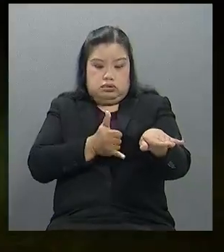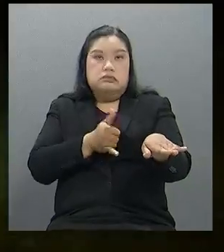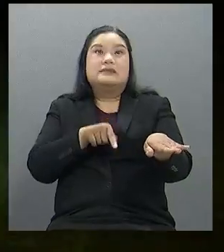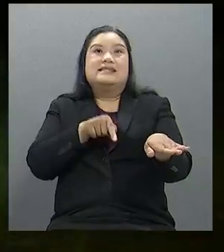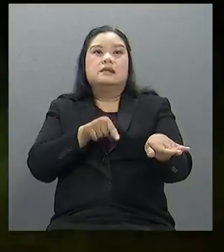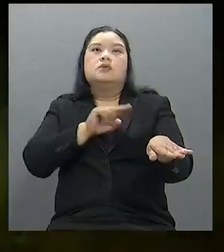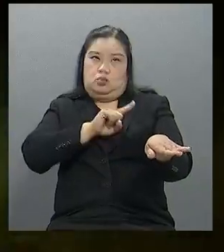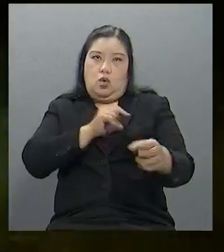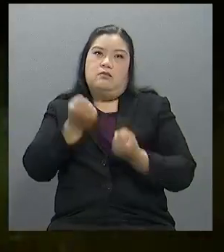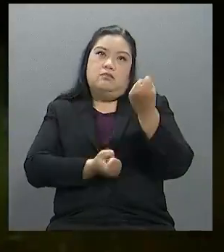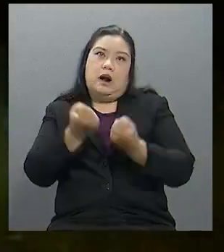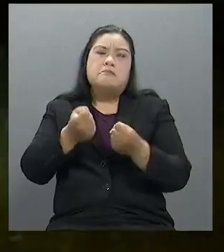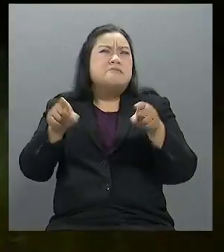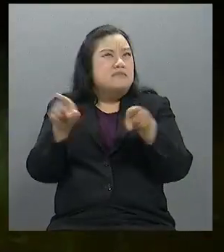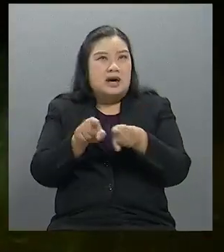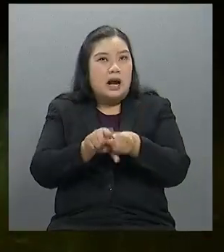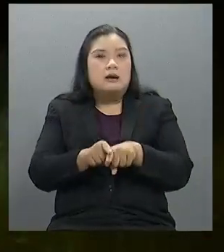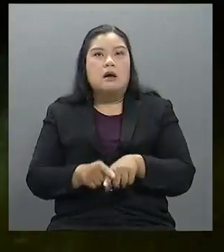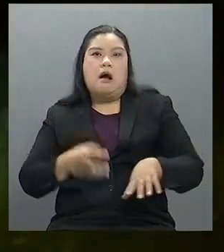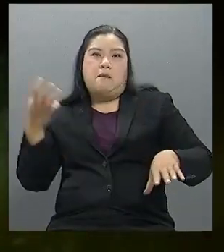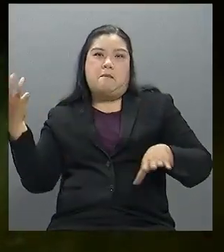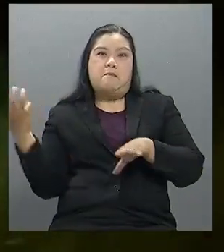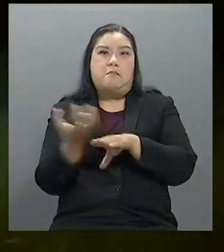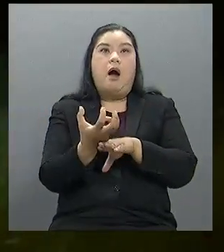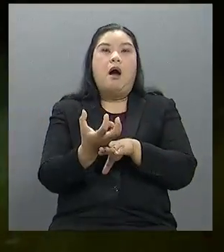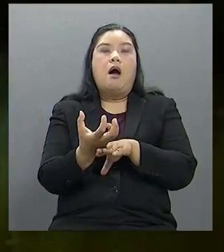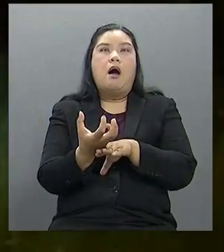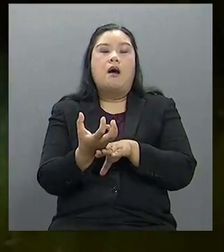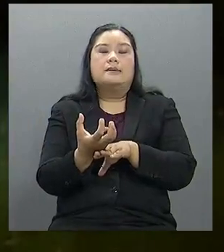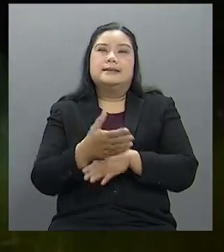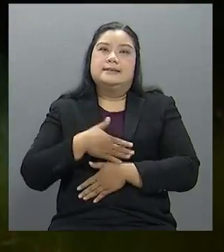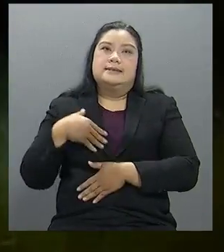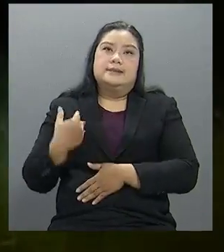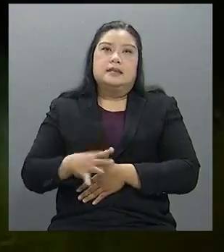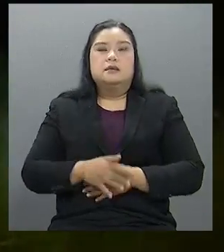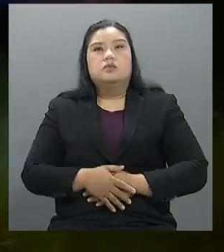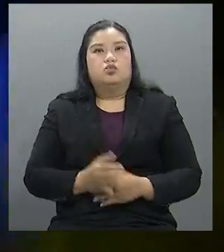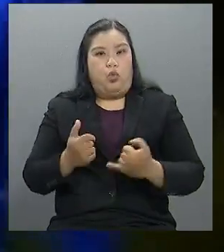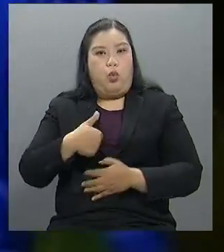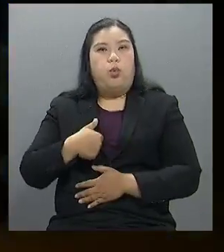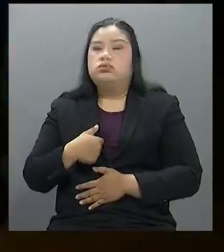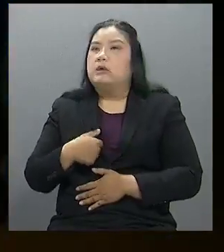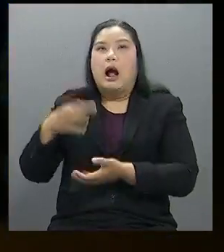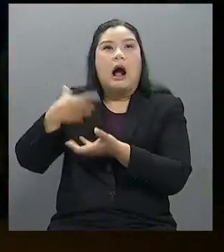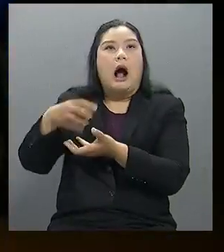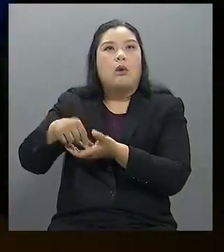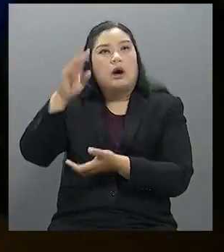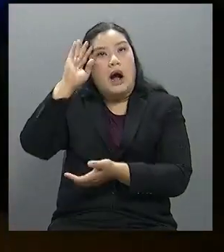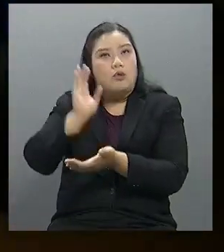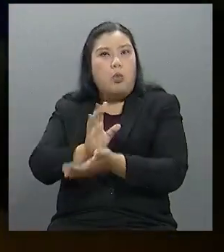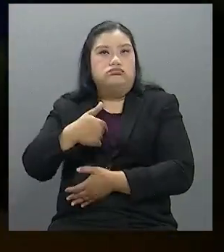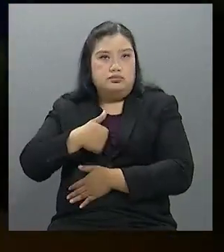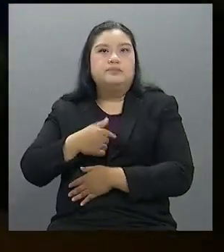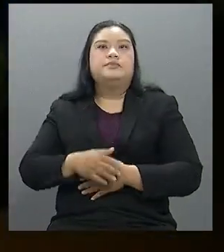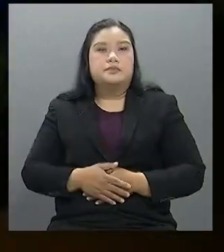ถเป็นรอยกระจกแต่ไม่แตกนะคะโดยทั้งสองก็ยืนรอให้การกับตำรวจอยู่เนี่ยล่ะค่ะในอนันต์เขาบอกว่าตัวเ